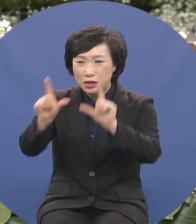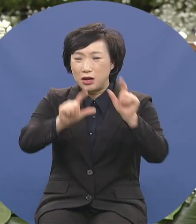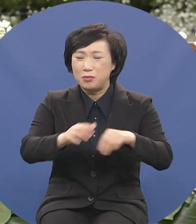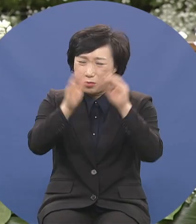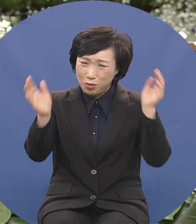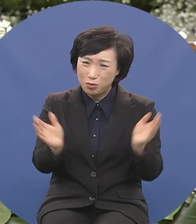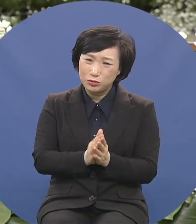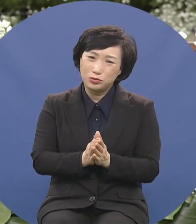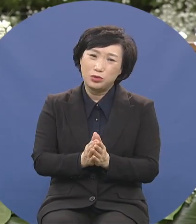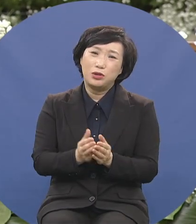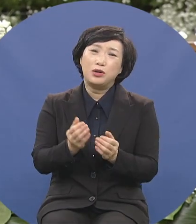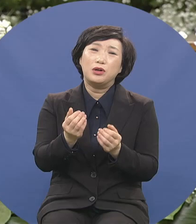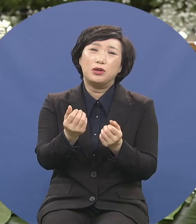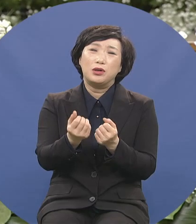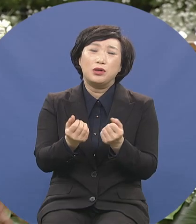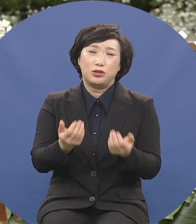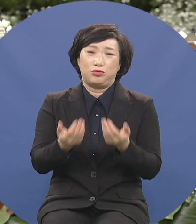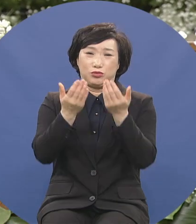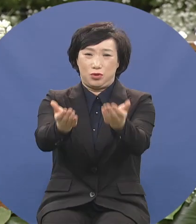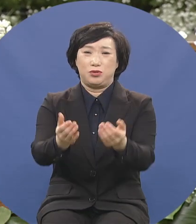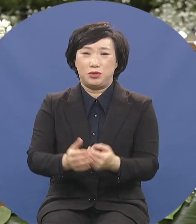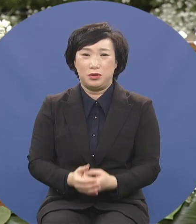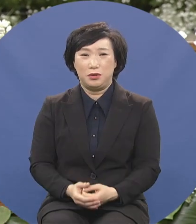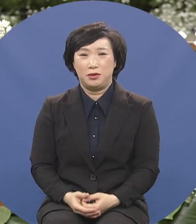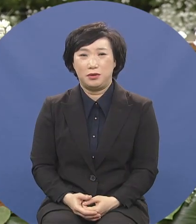제공해 주고 말씀해 주었건만,